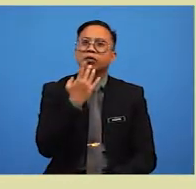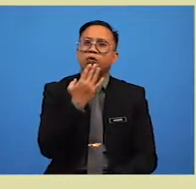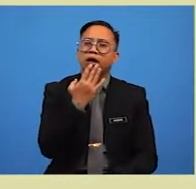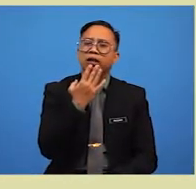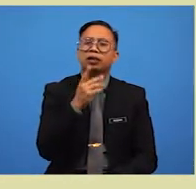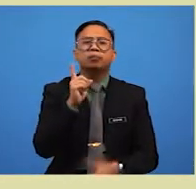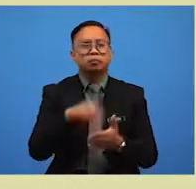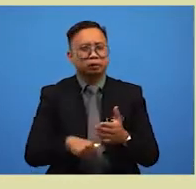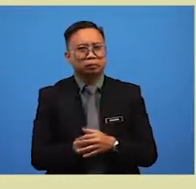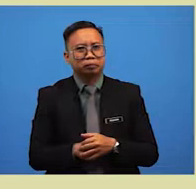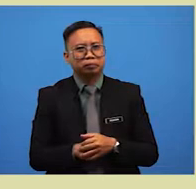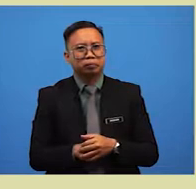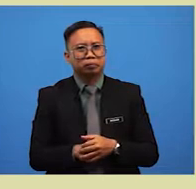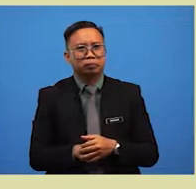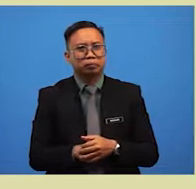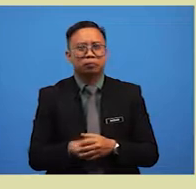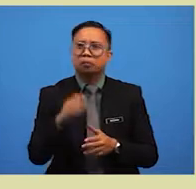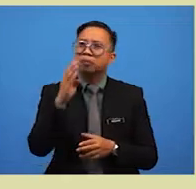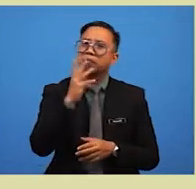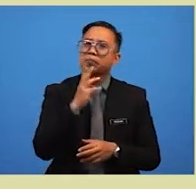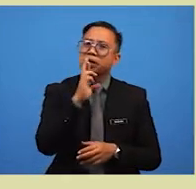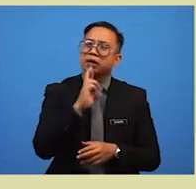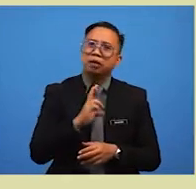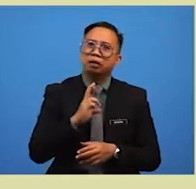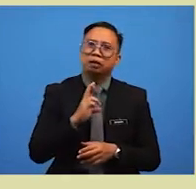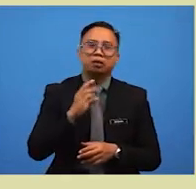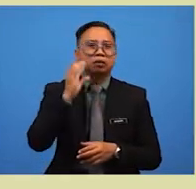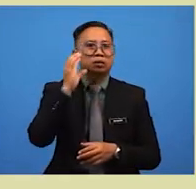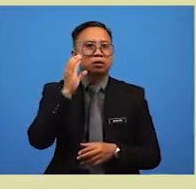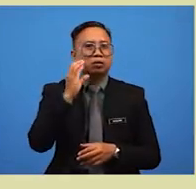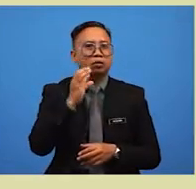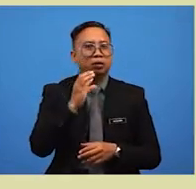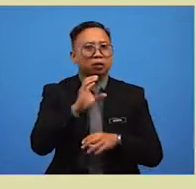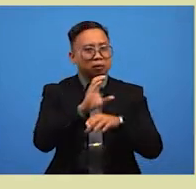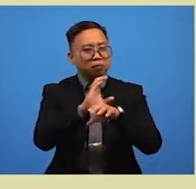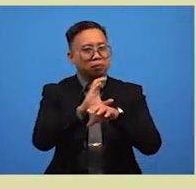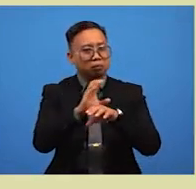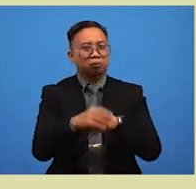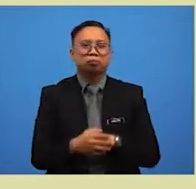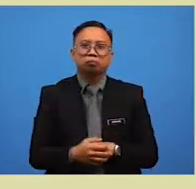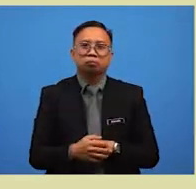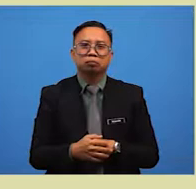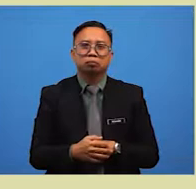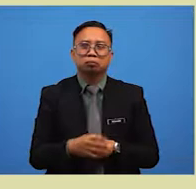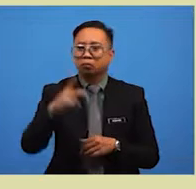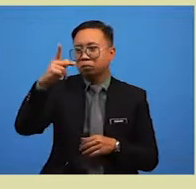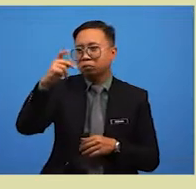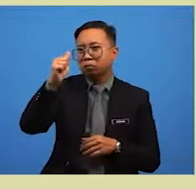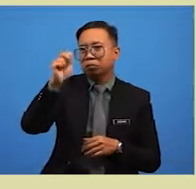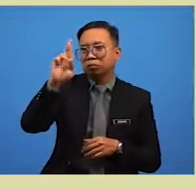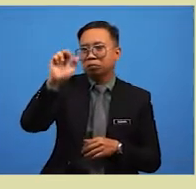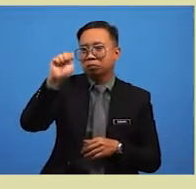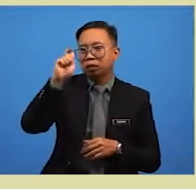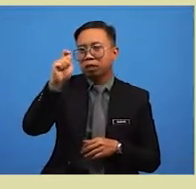oksida? Tepat sekali, merah coklat. Nama biasa untuk besi oksida ialah karat atau